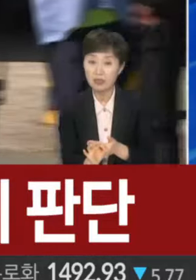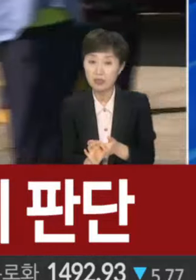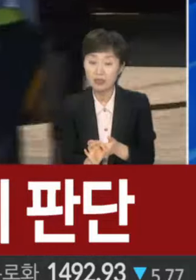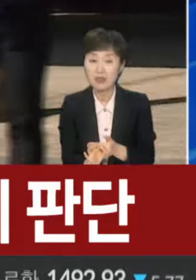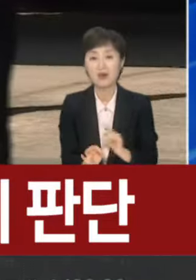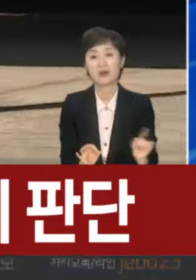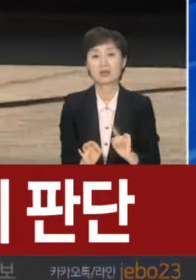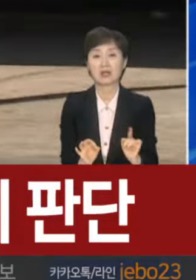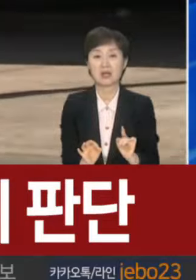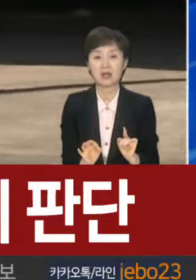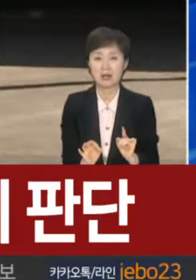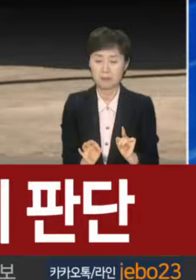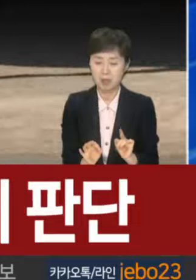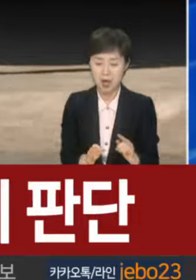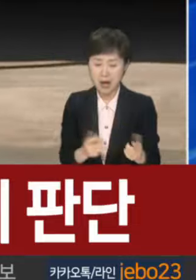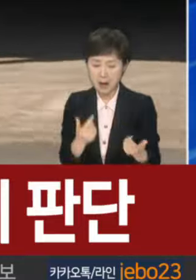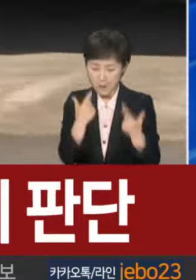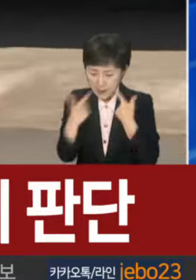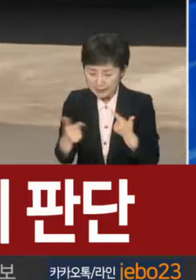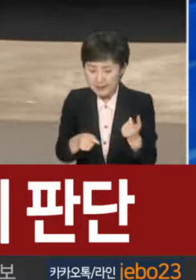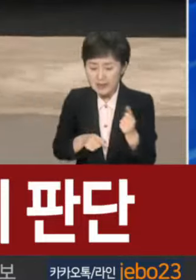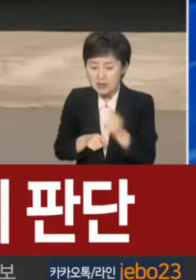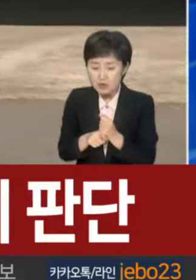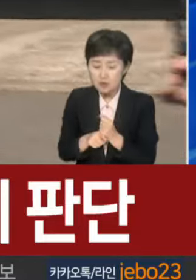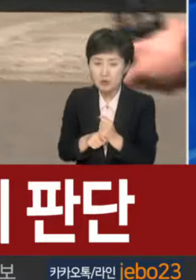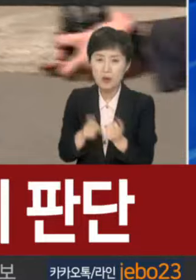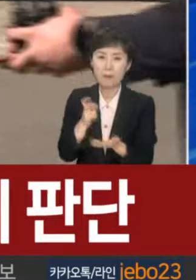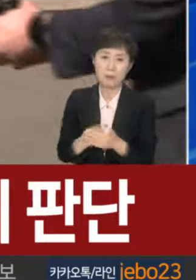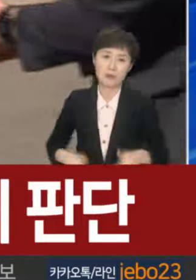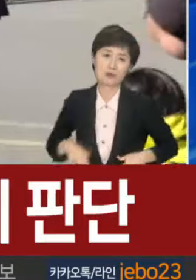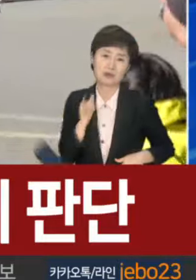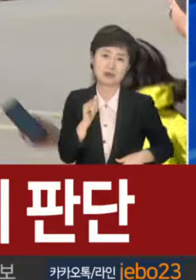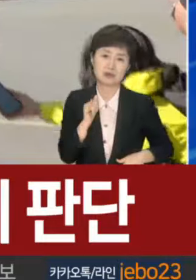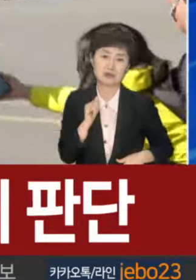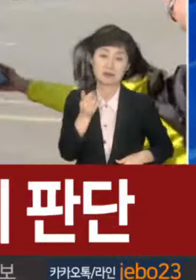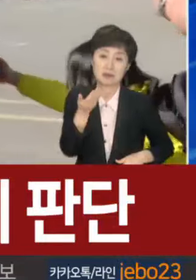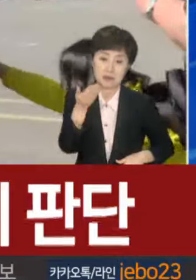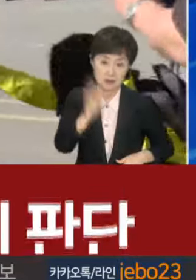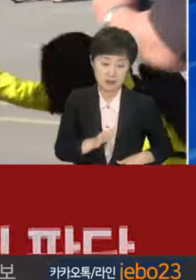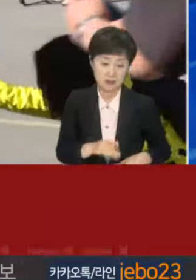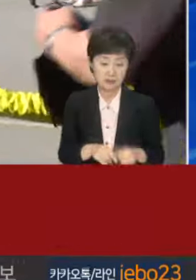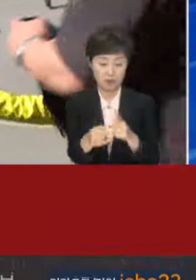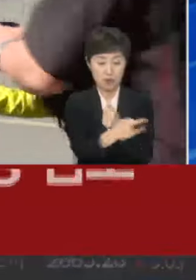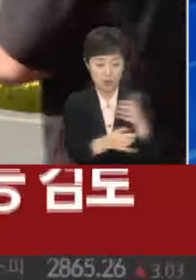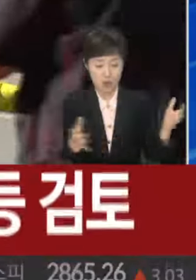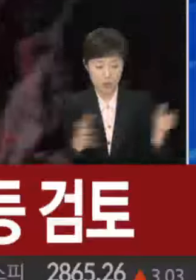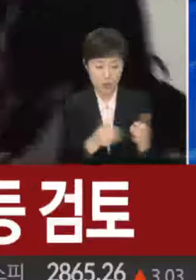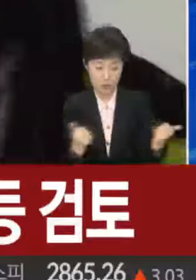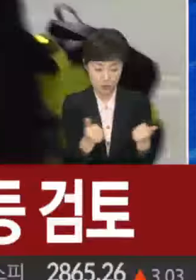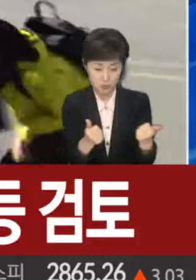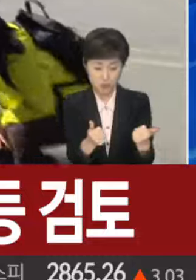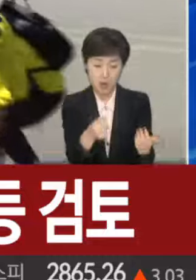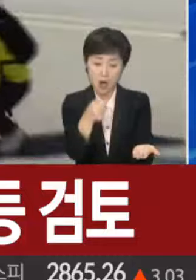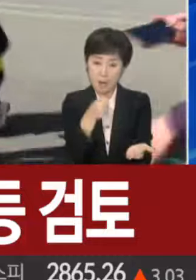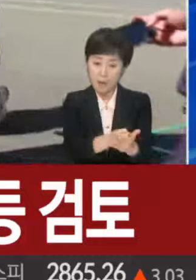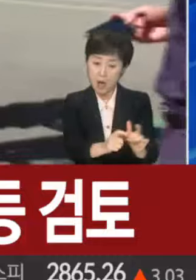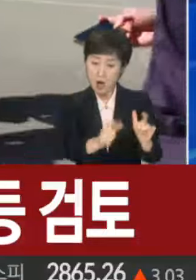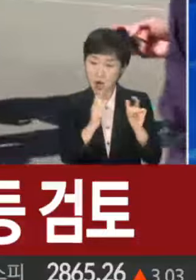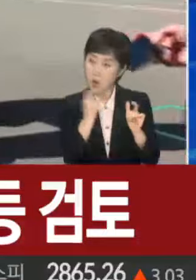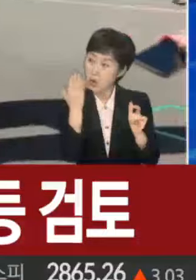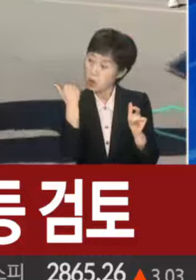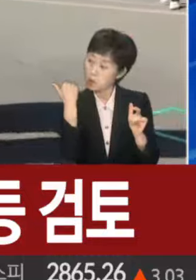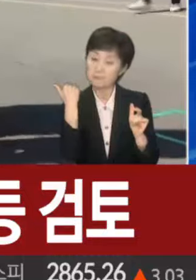어떤 이유나 명분이 있어야 될 것입니다. 그런데 지금 사실상 뭐 심의위원회 결과가 나온 지 며칠 되지도 않았고 예.